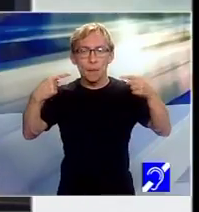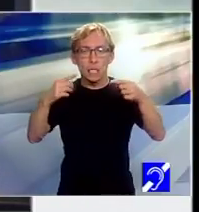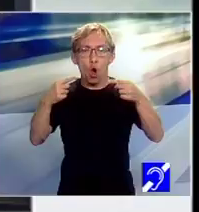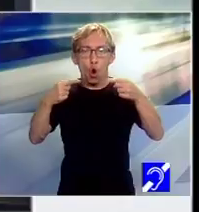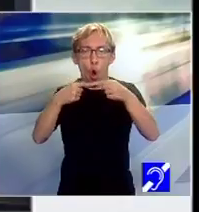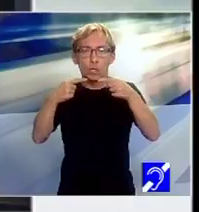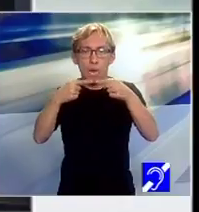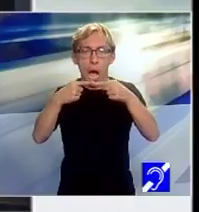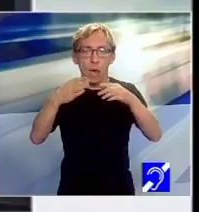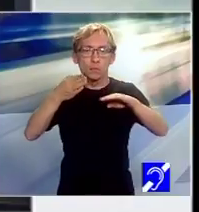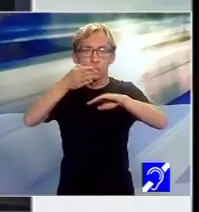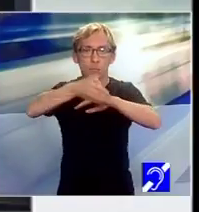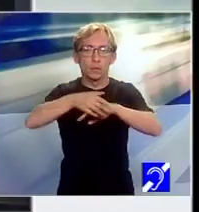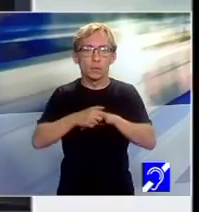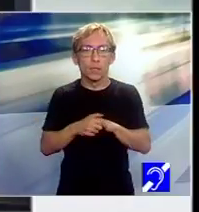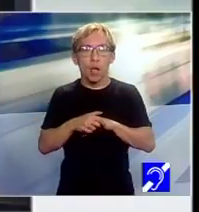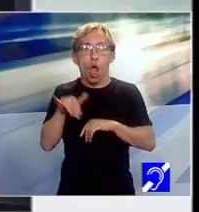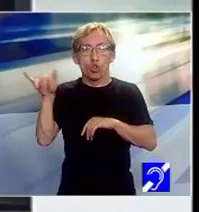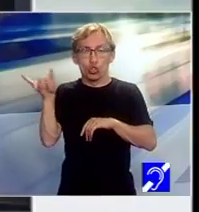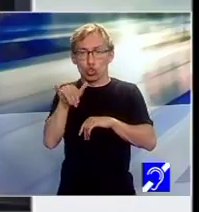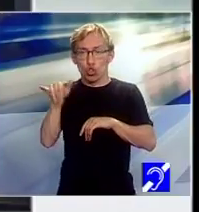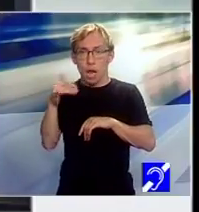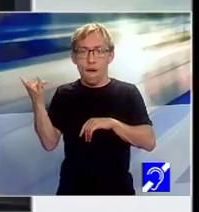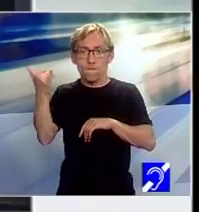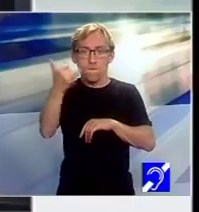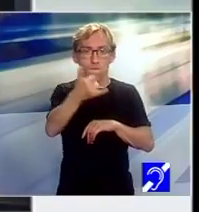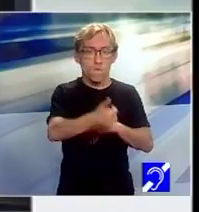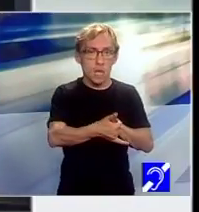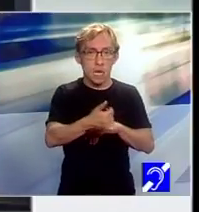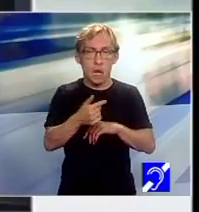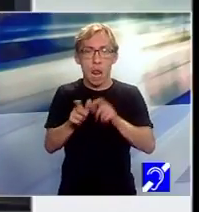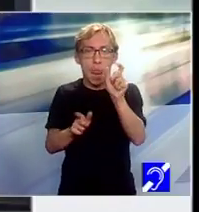exterioare. Cei care vin la pacienți calcă, infectează.